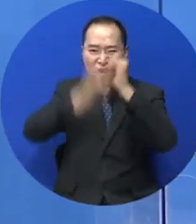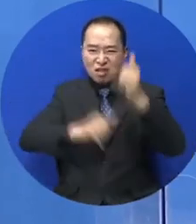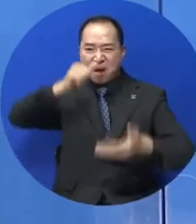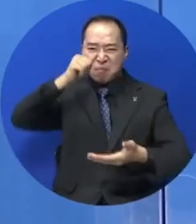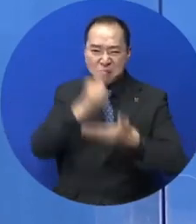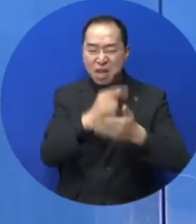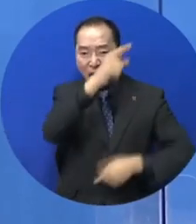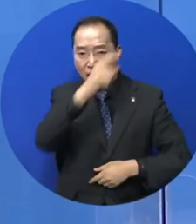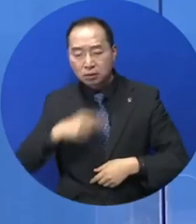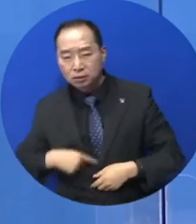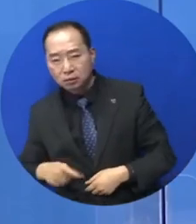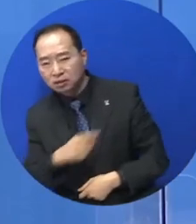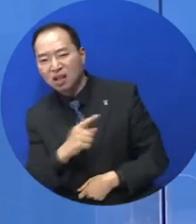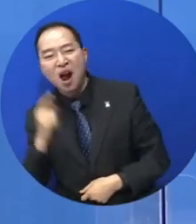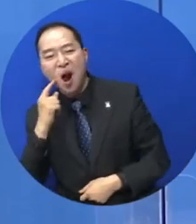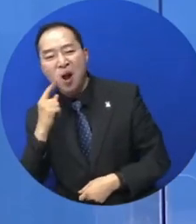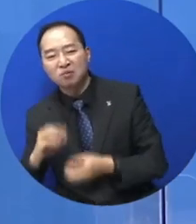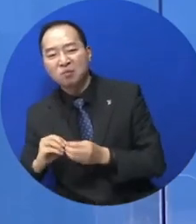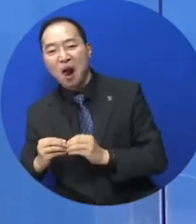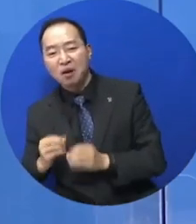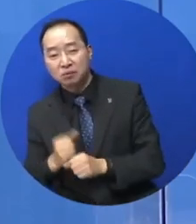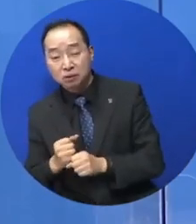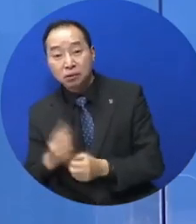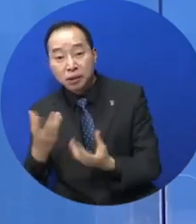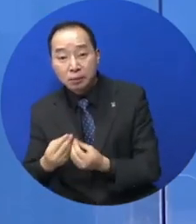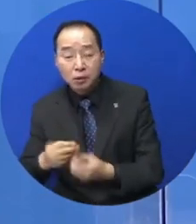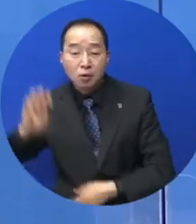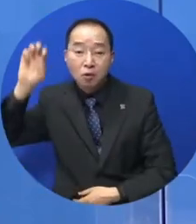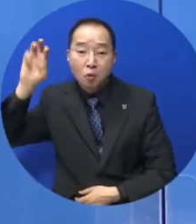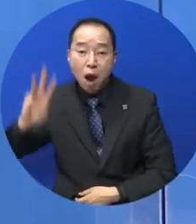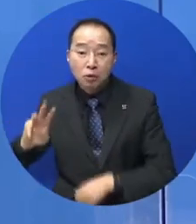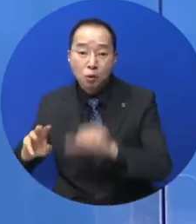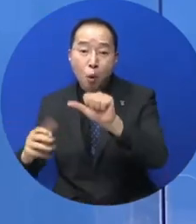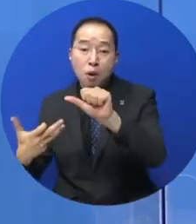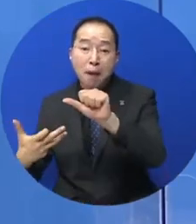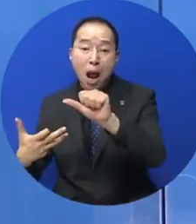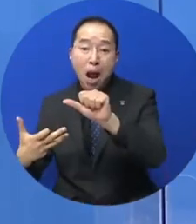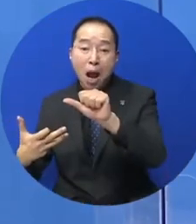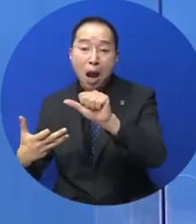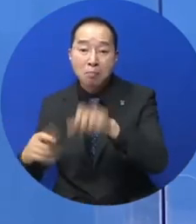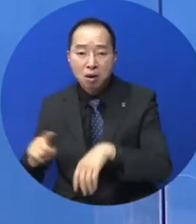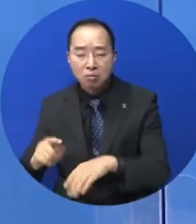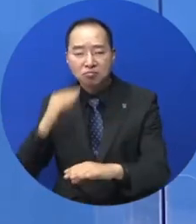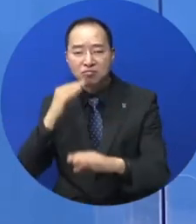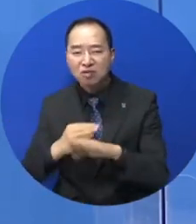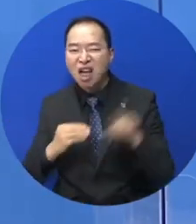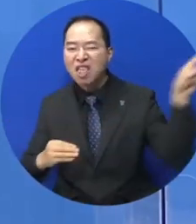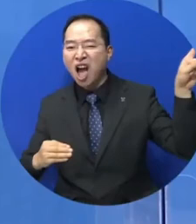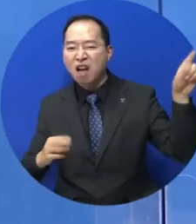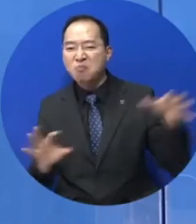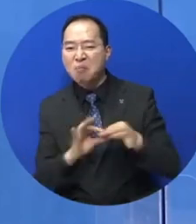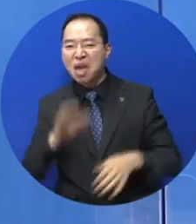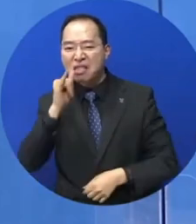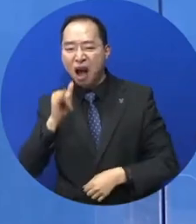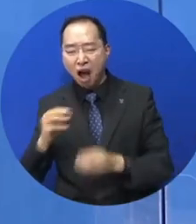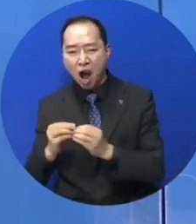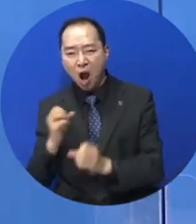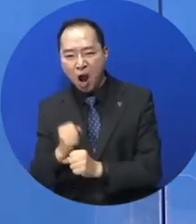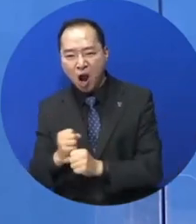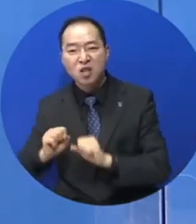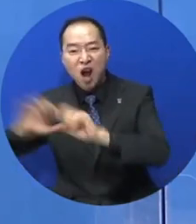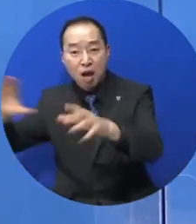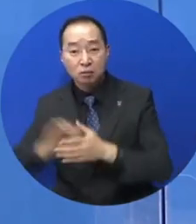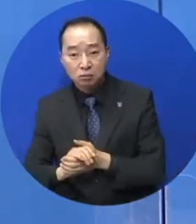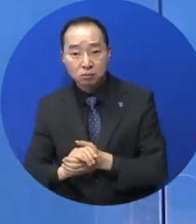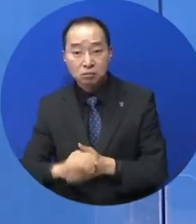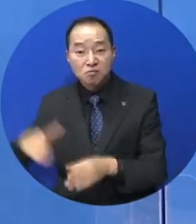대해서조차도 거짓말을 합니다. 가령 5.18 민주항쟁은 북한군 소행이다. 문재인은